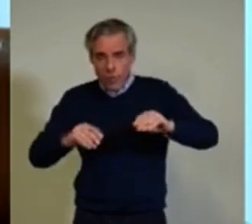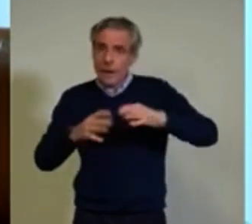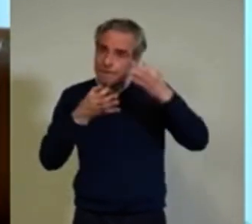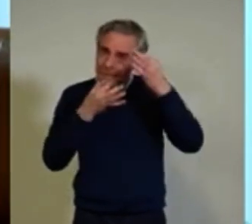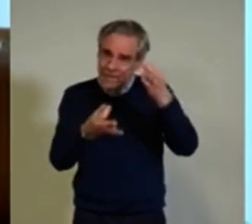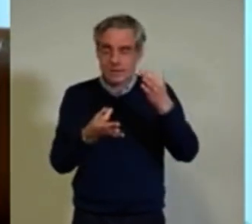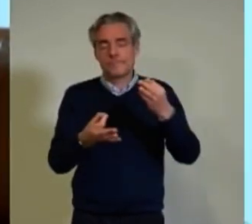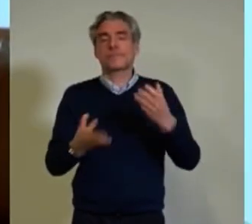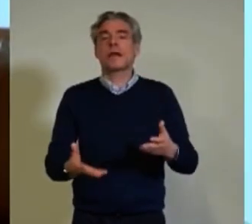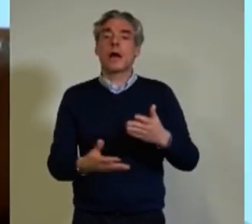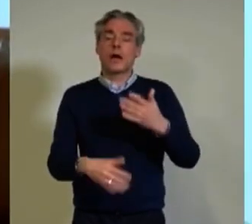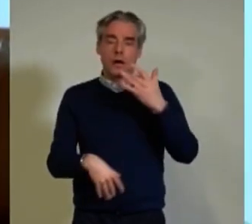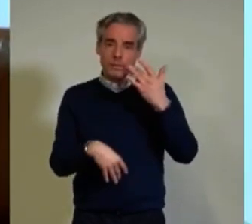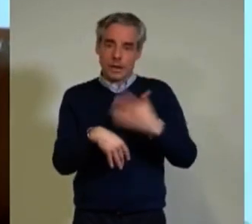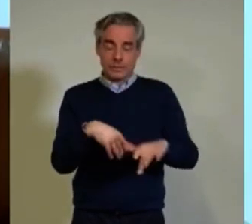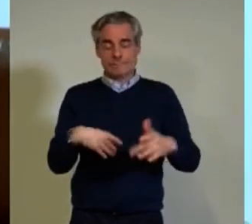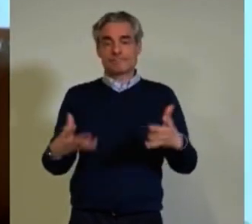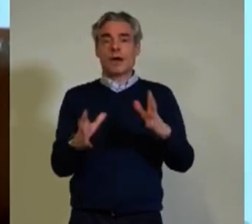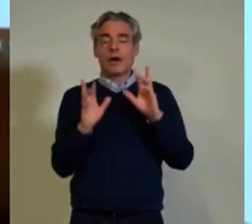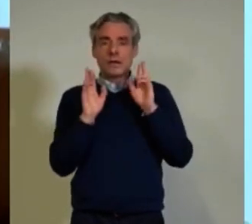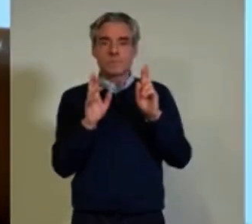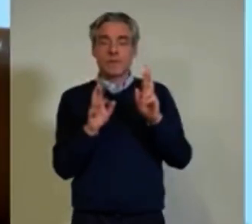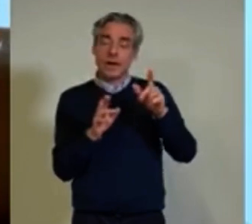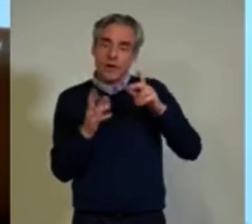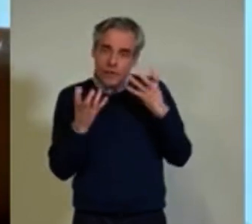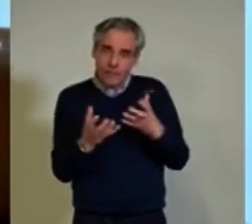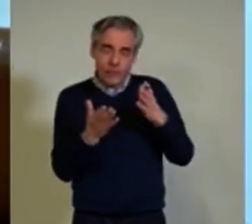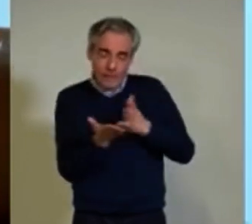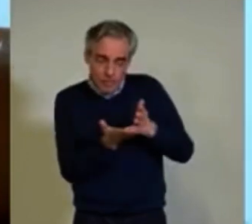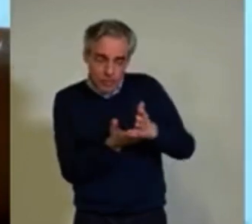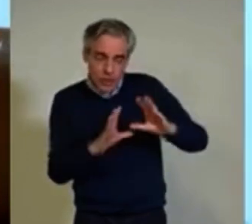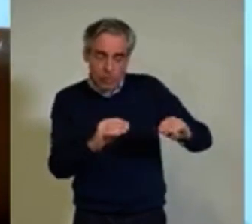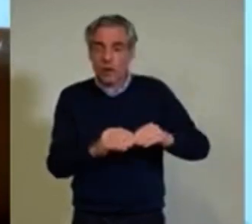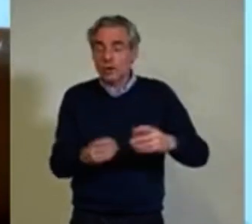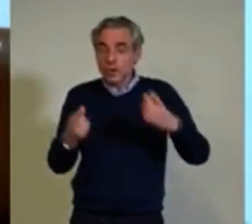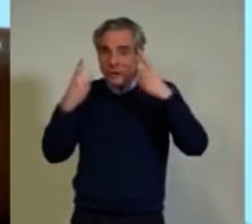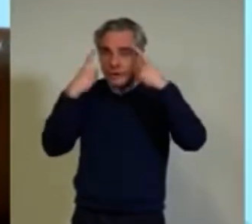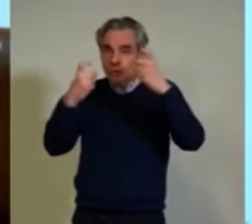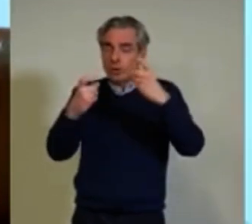Et donc, nous avons absolument hâte d'entendre des projets et non pas des évidences. Merci.